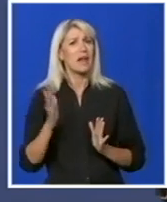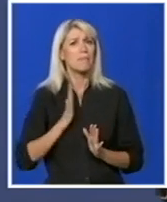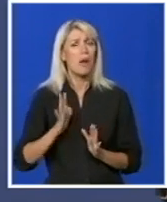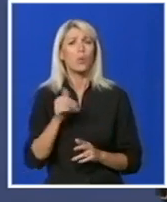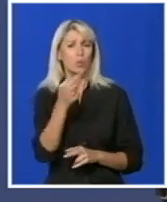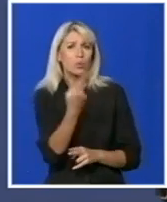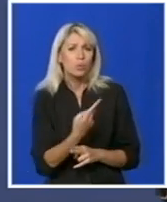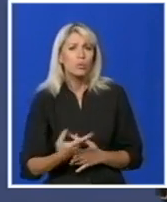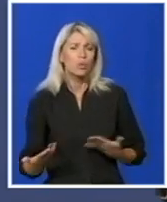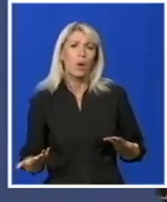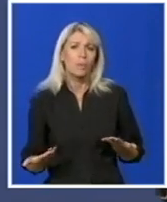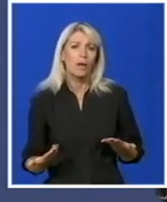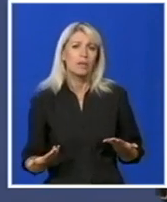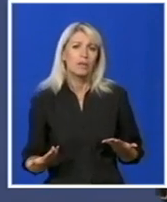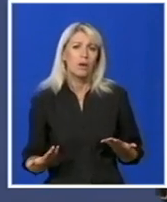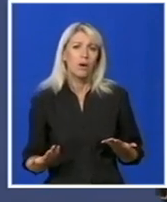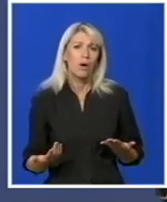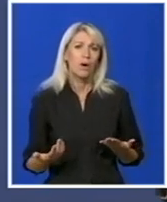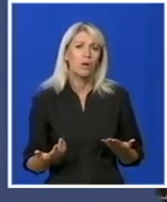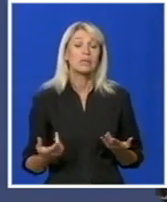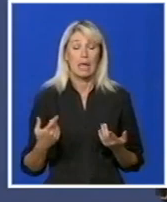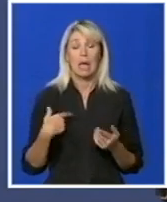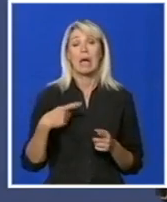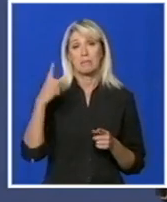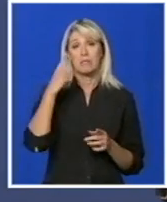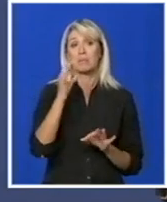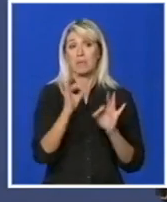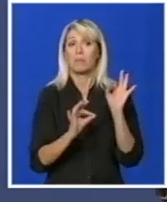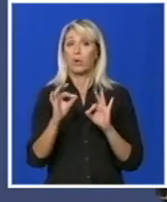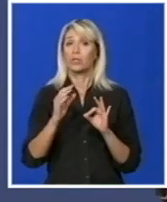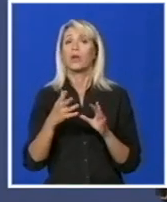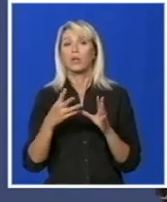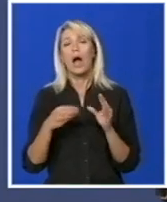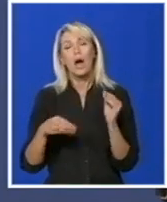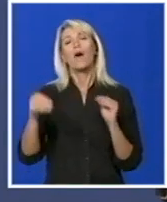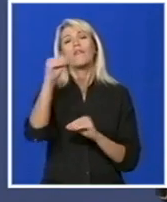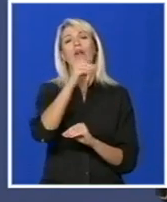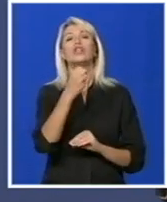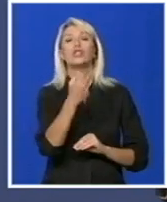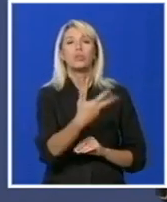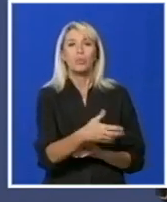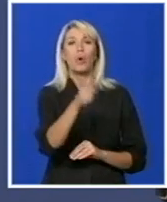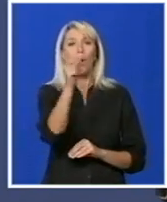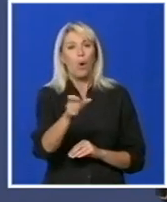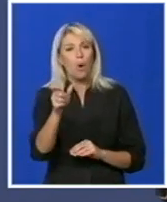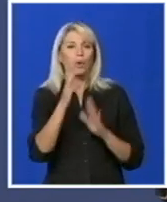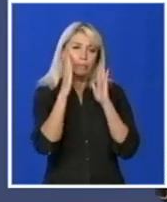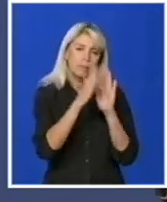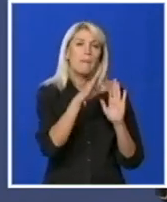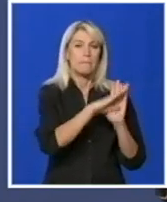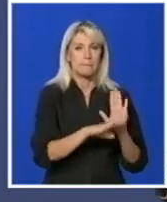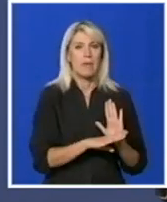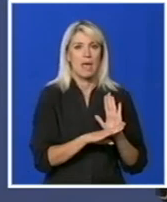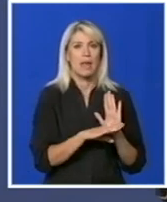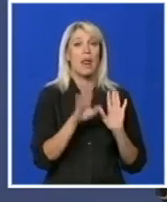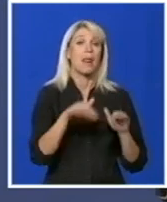procena da stanovništvo ipak više ove mere koristi i poštuje nego što je to bilo u ranijem periodu, mislim na juni i